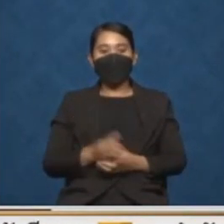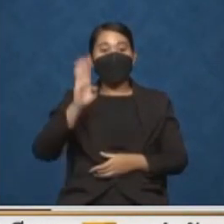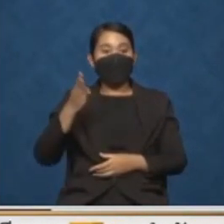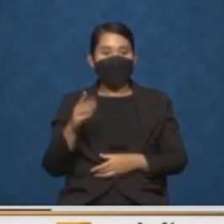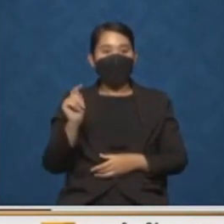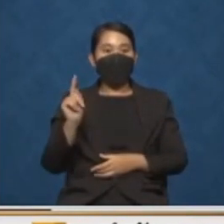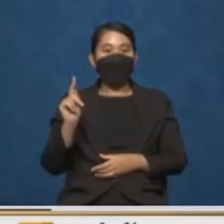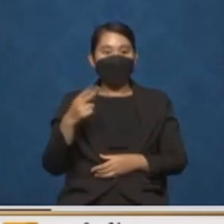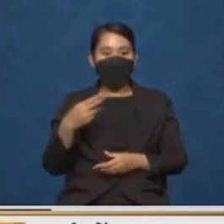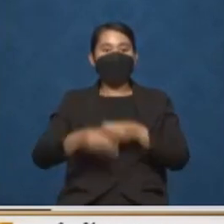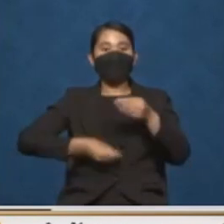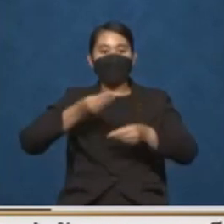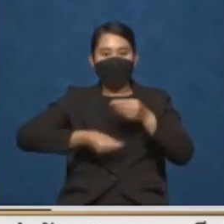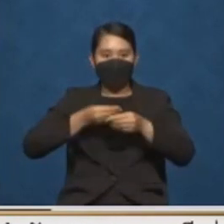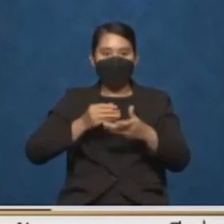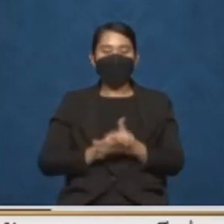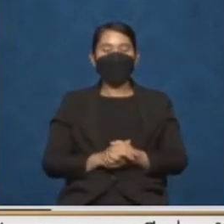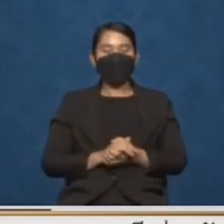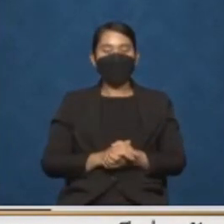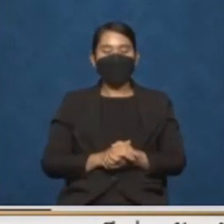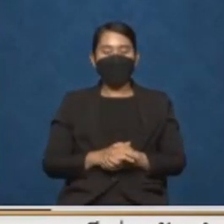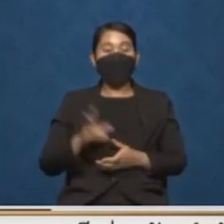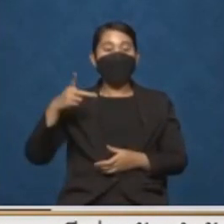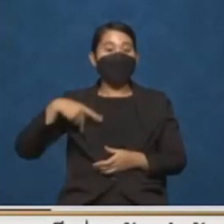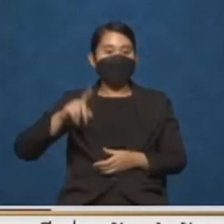ม ในทางประโยชน์ เป็เพื่อประโชน damaging